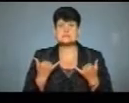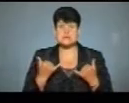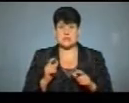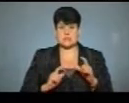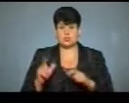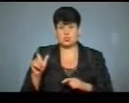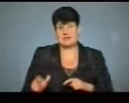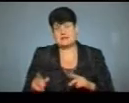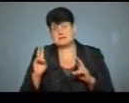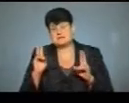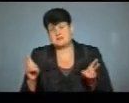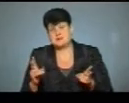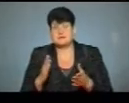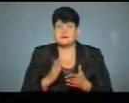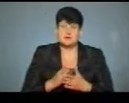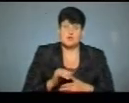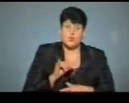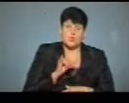не знає, чи є в нього